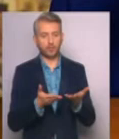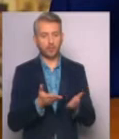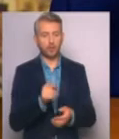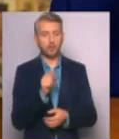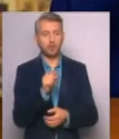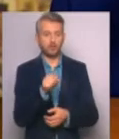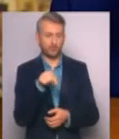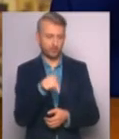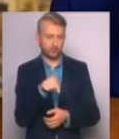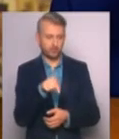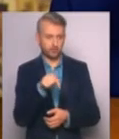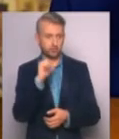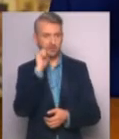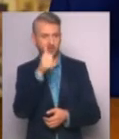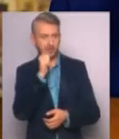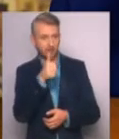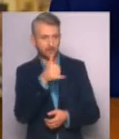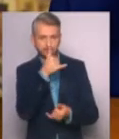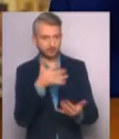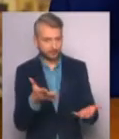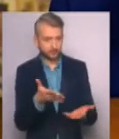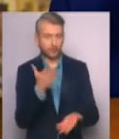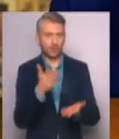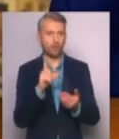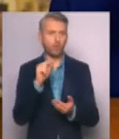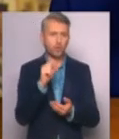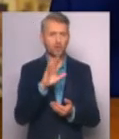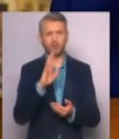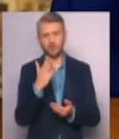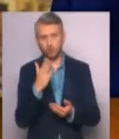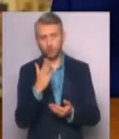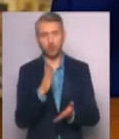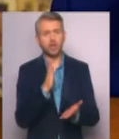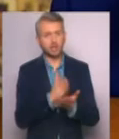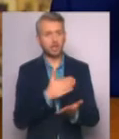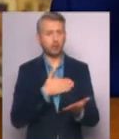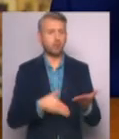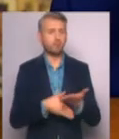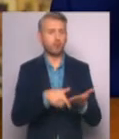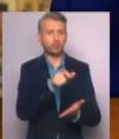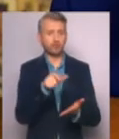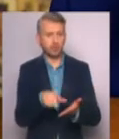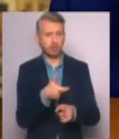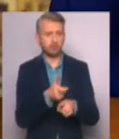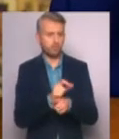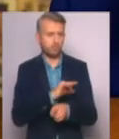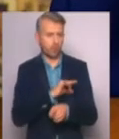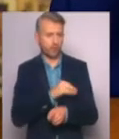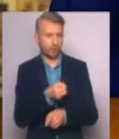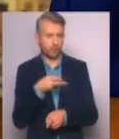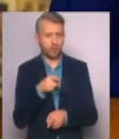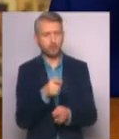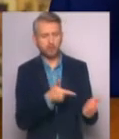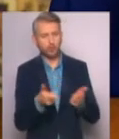суботу не на часі, якщо це можливо, понеділок, вівторок, є помічники, які більш профільні юридично, вони